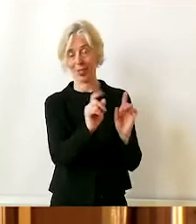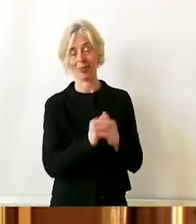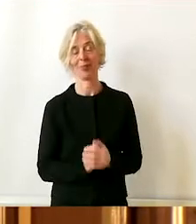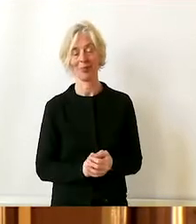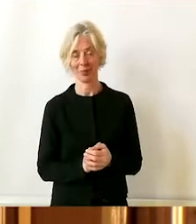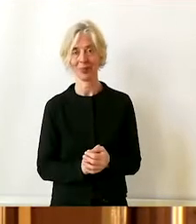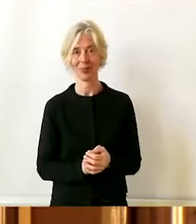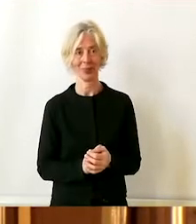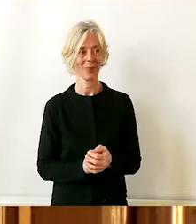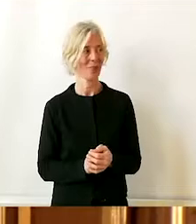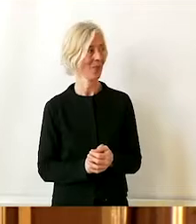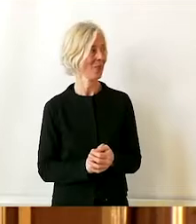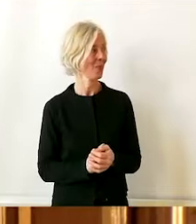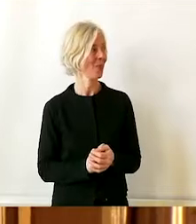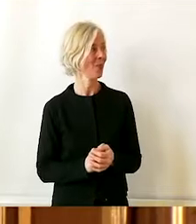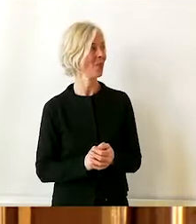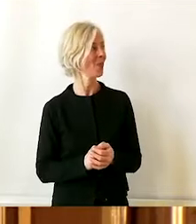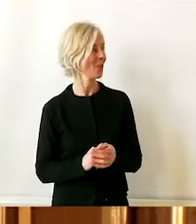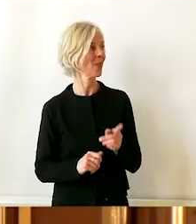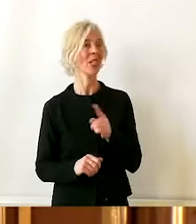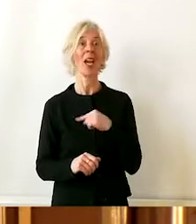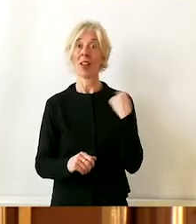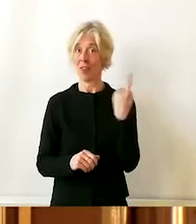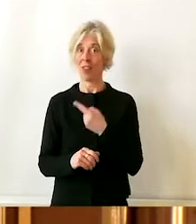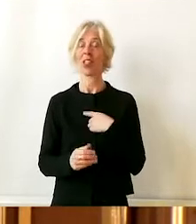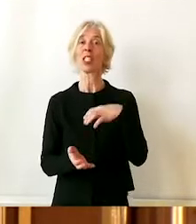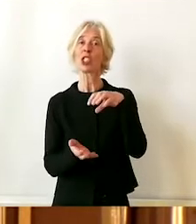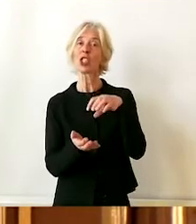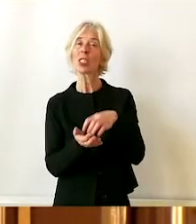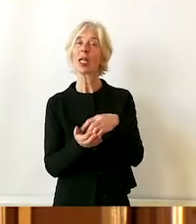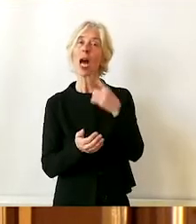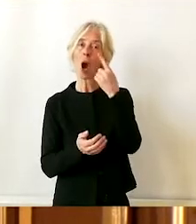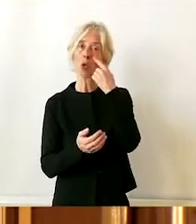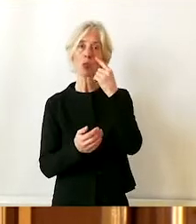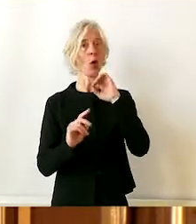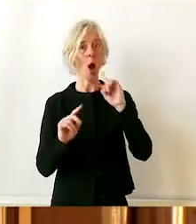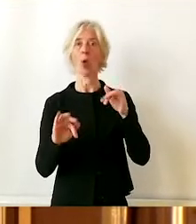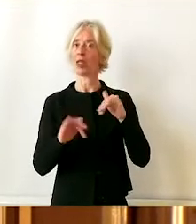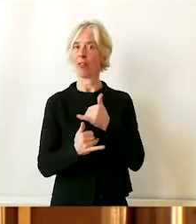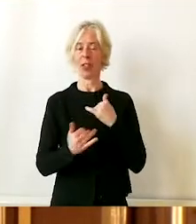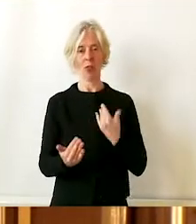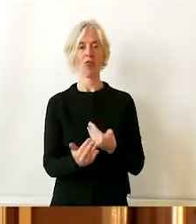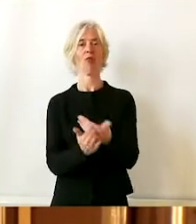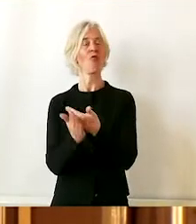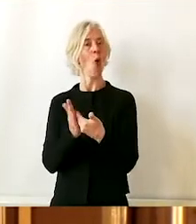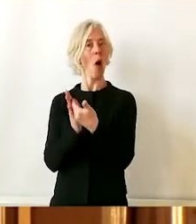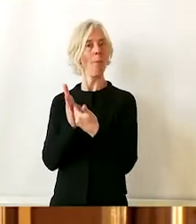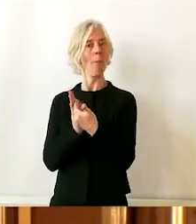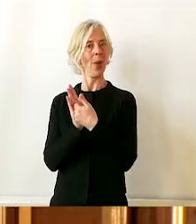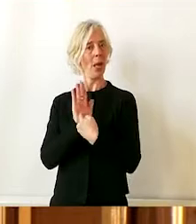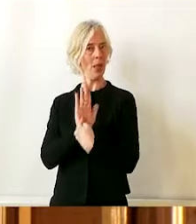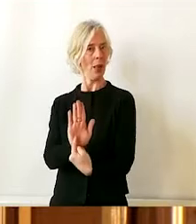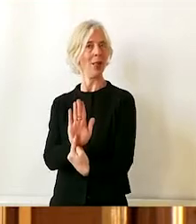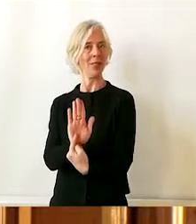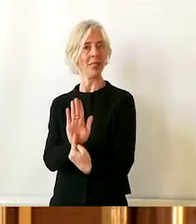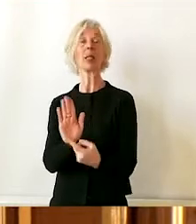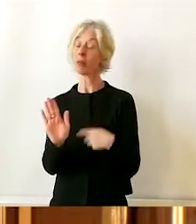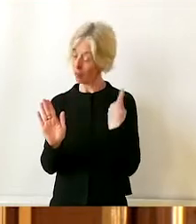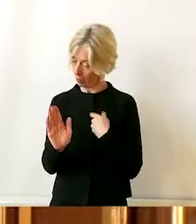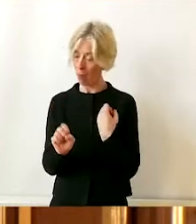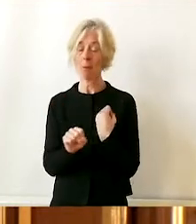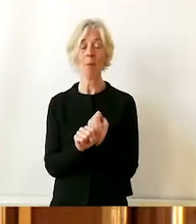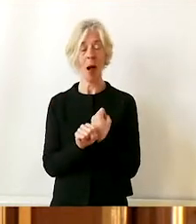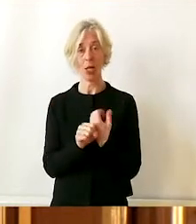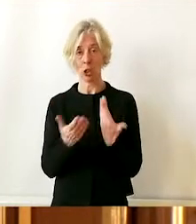Ich glaube, dass wir als Stadt Augsburg natürlich auch unsere Vorbildfunktion ernst nehmen müssen. Und das tun wir auch. Die Stadt hat